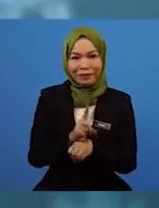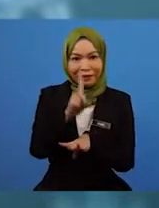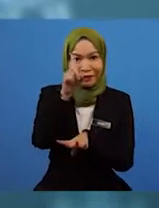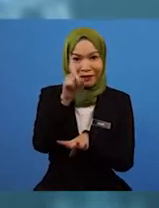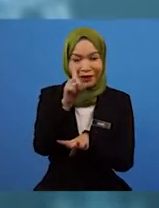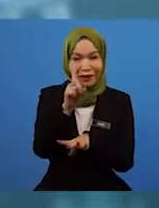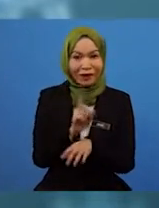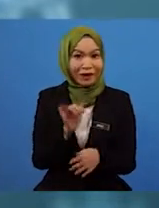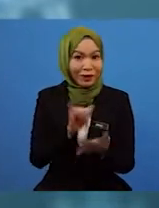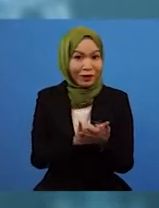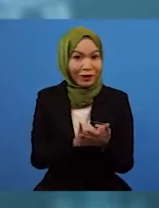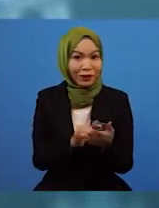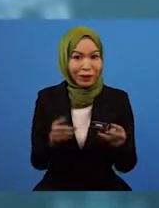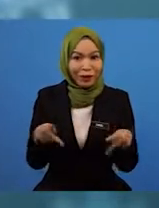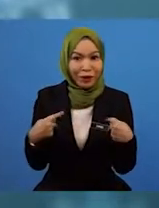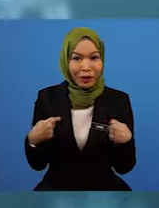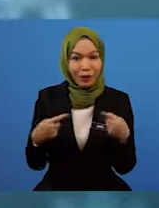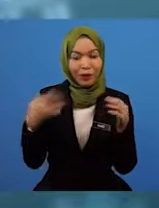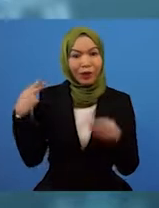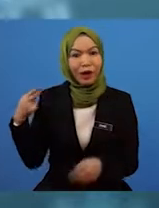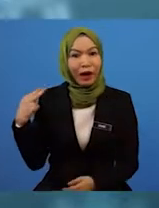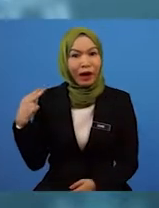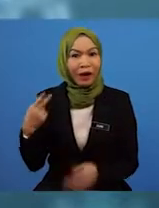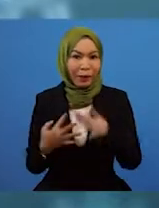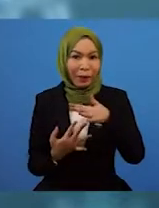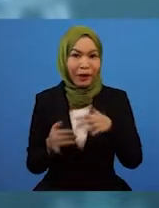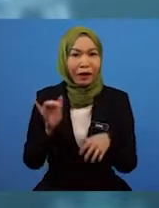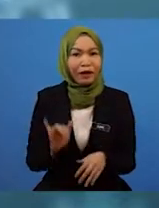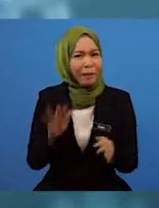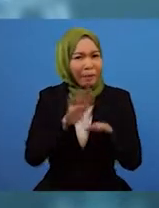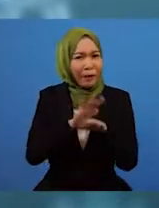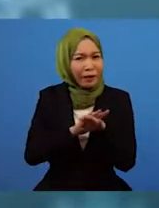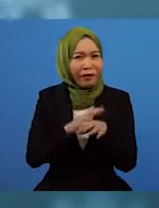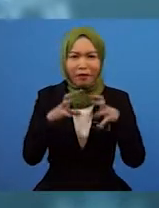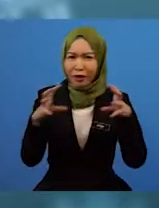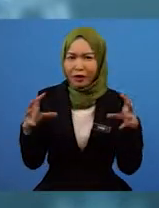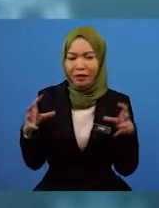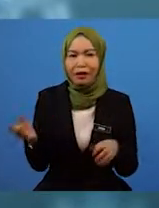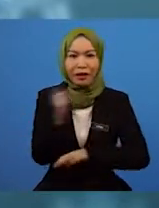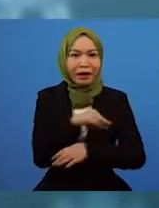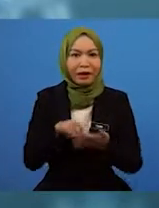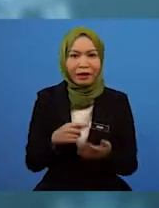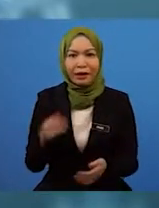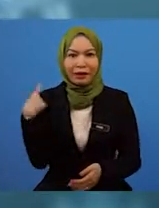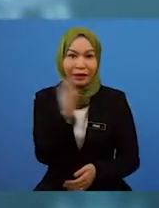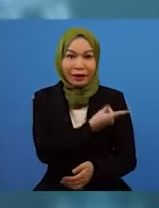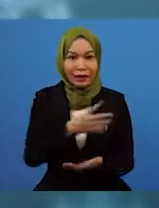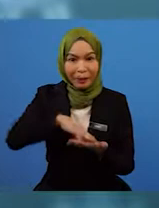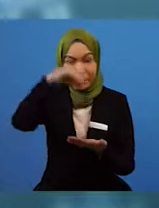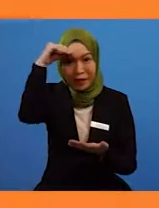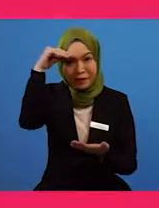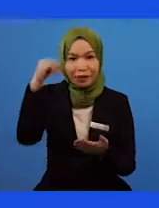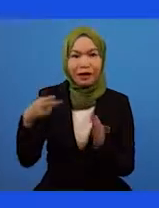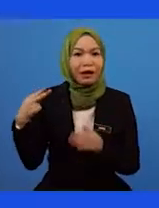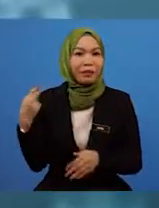yang begitu banyak. Jadi, hari ini kita akan mempelajari haba